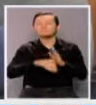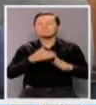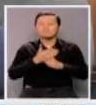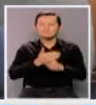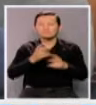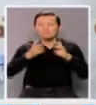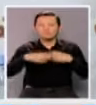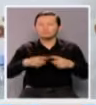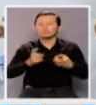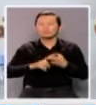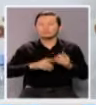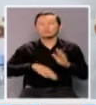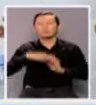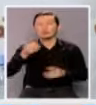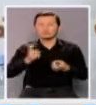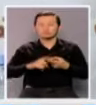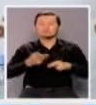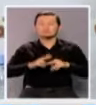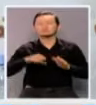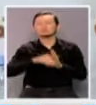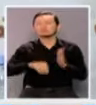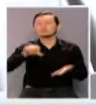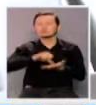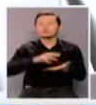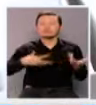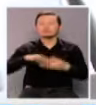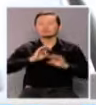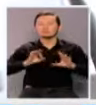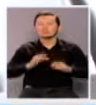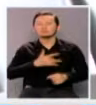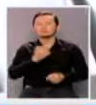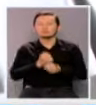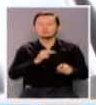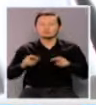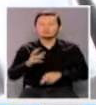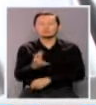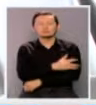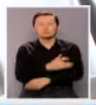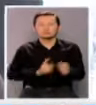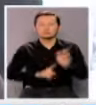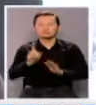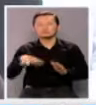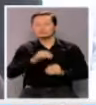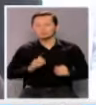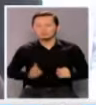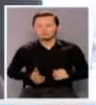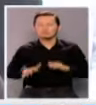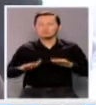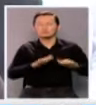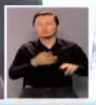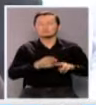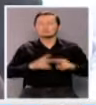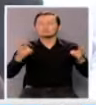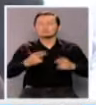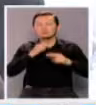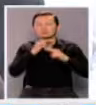контроля, защита прав потребителей. Участники заседания говорили об усилении мер предосторожности в частном секторе района. О необходимости